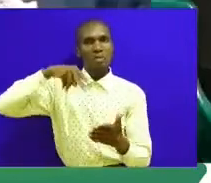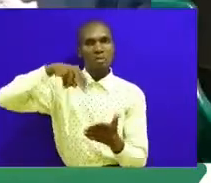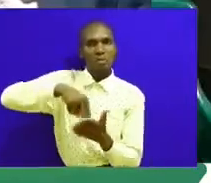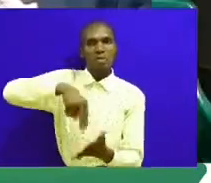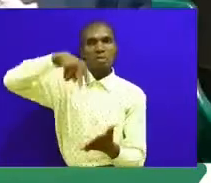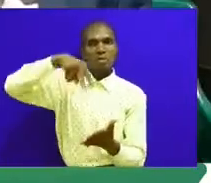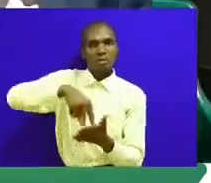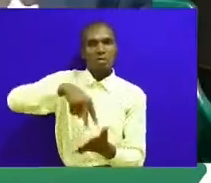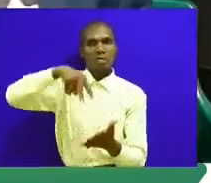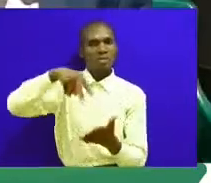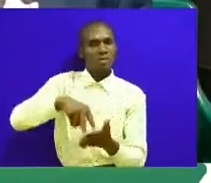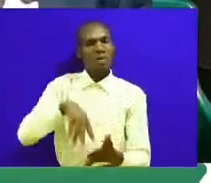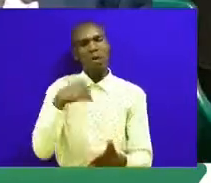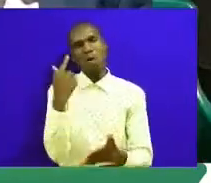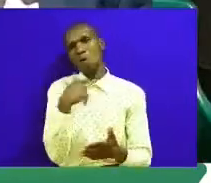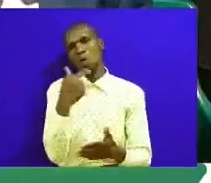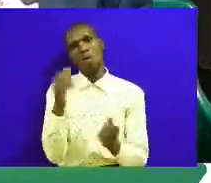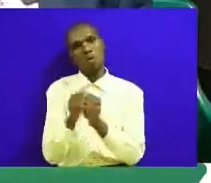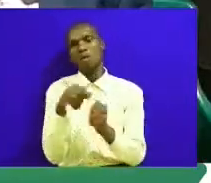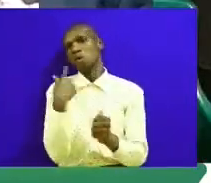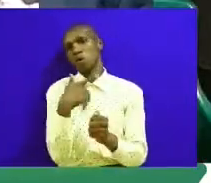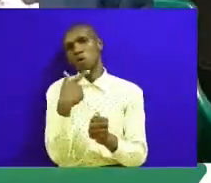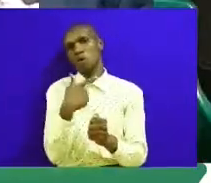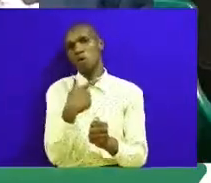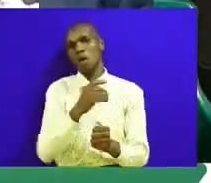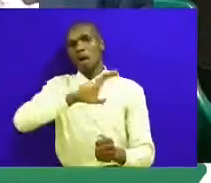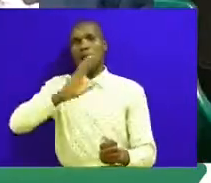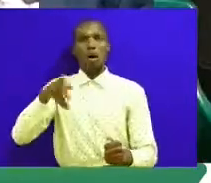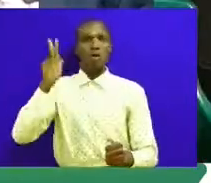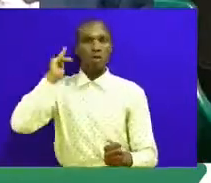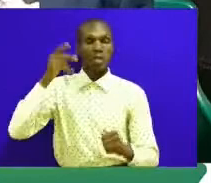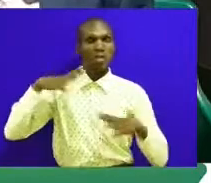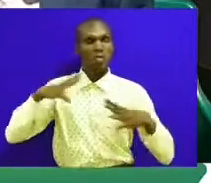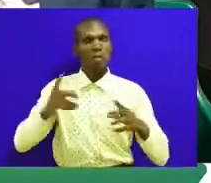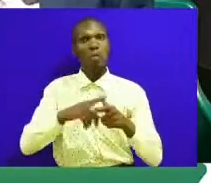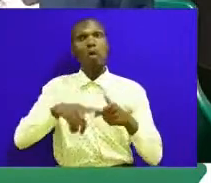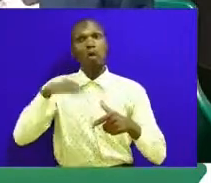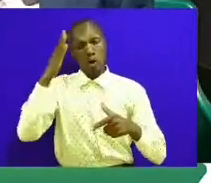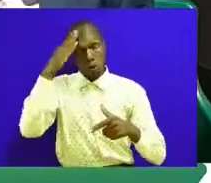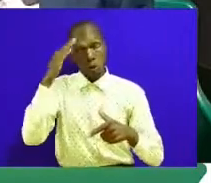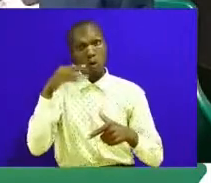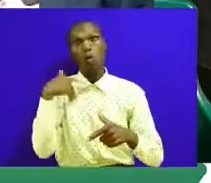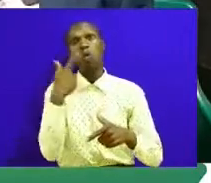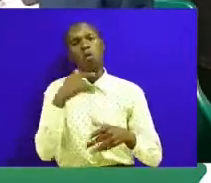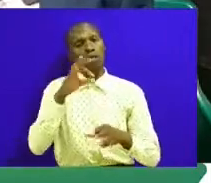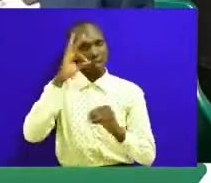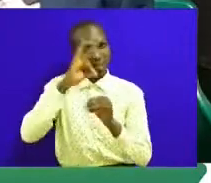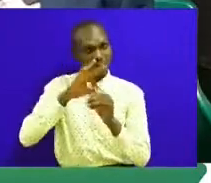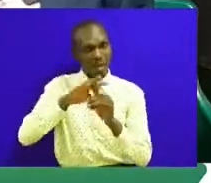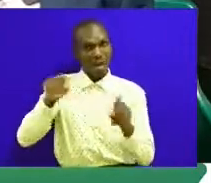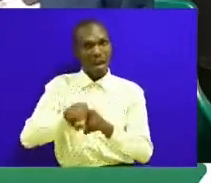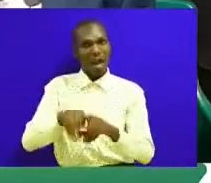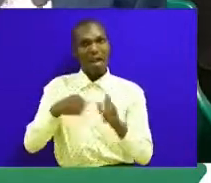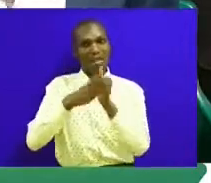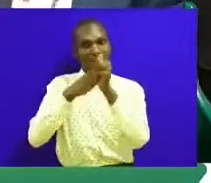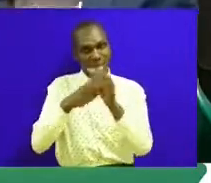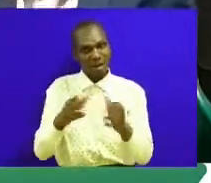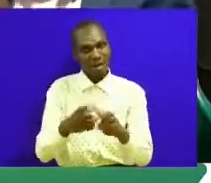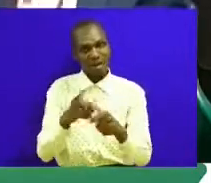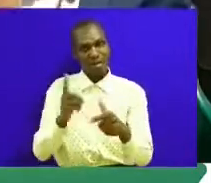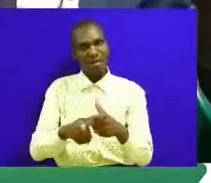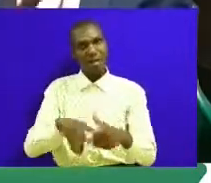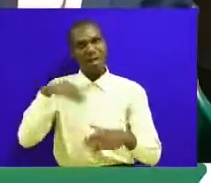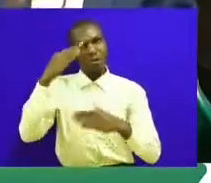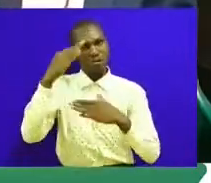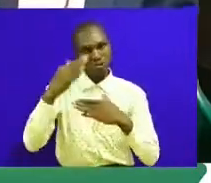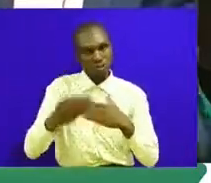Abanto ba Kisi, iga ba manye tengo bago chiko choromo rai. Tiga kuwe eke rungu utara ewa. Tiga